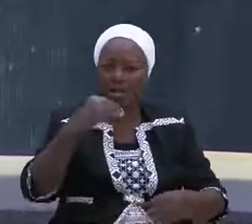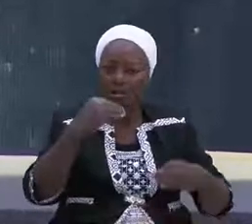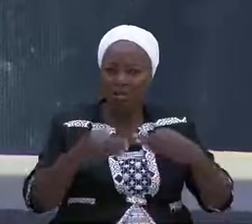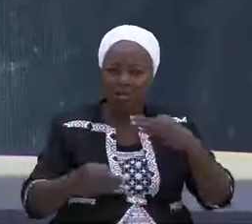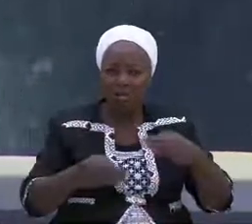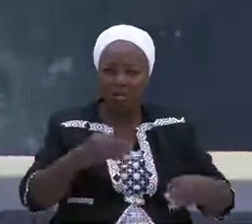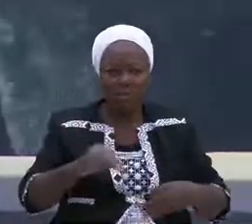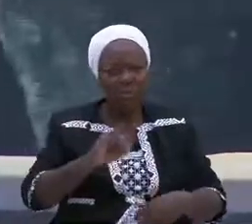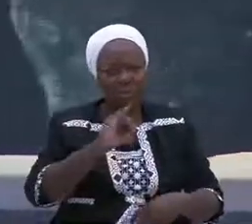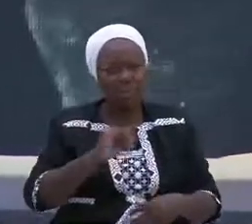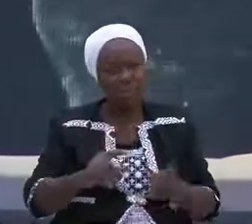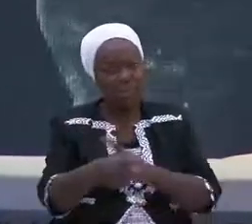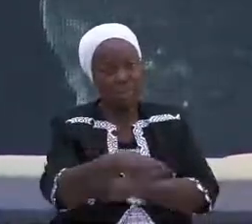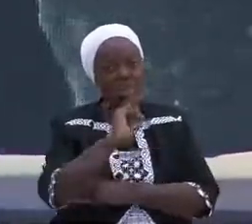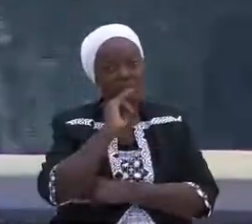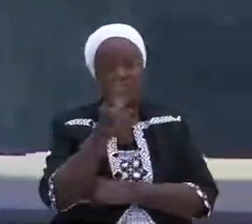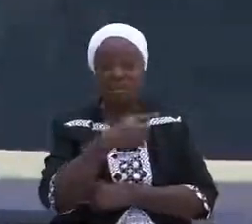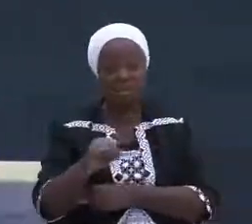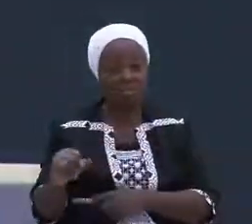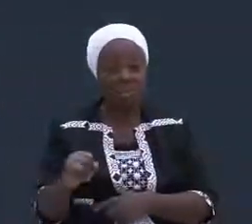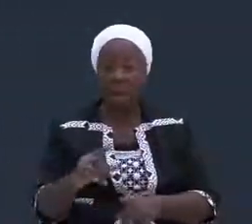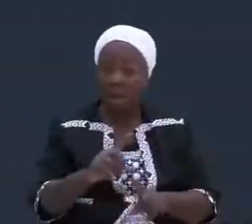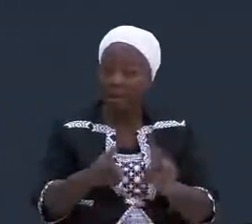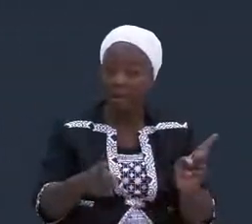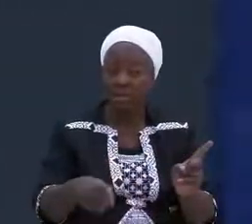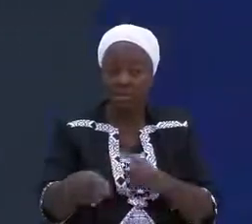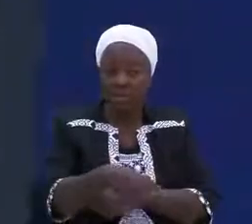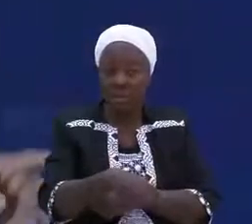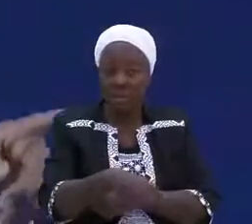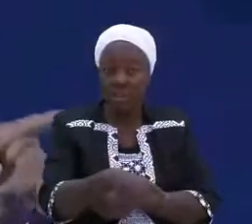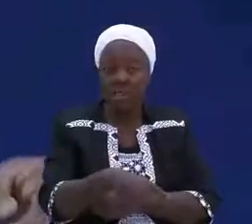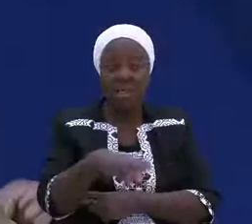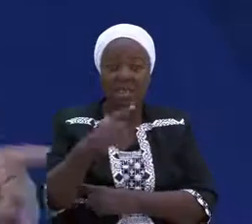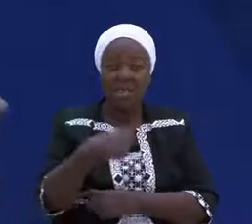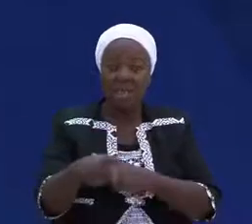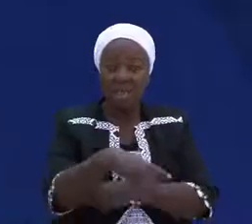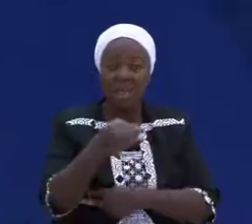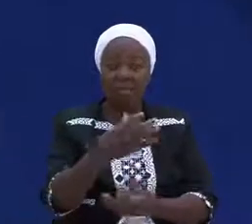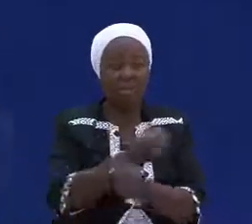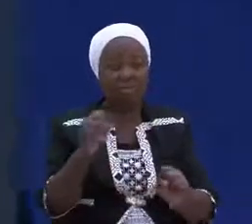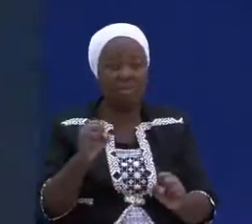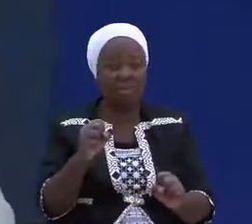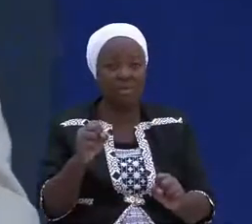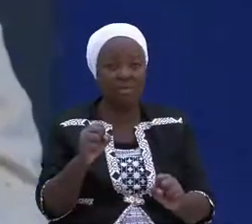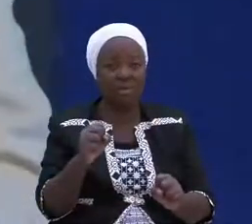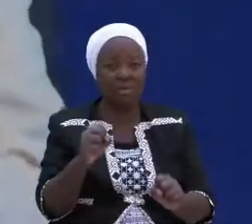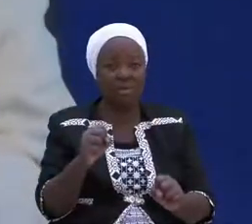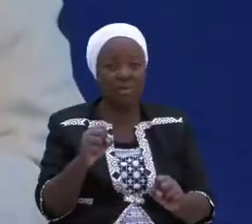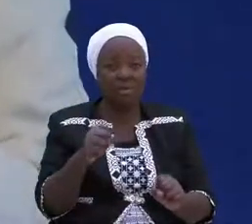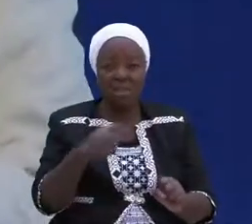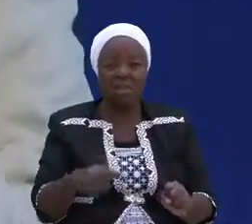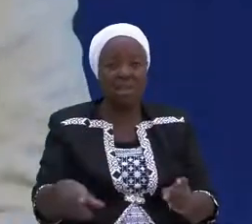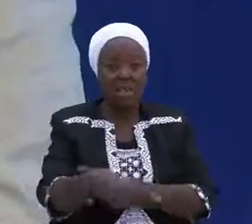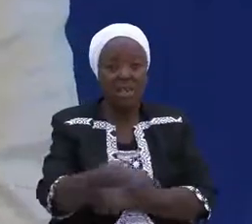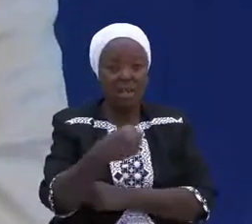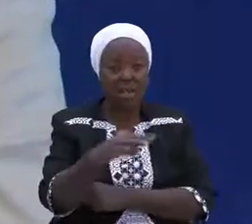le jour du jugement vient, mais aujourd'hui, c'est le jour du salut, le jour de